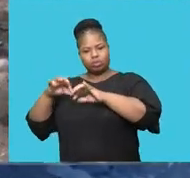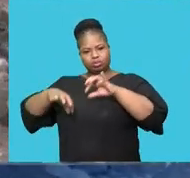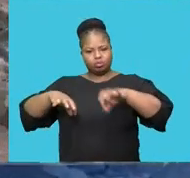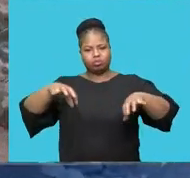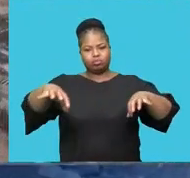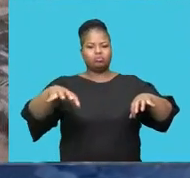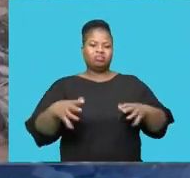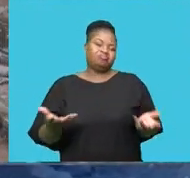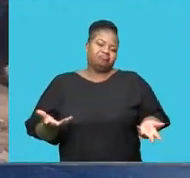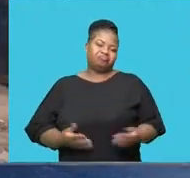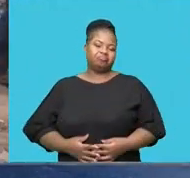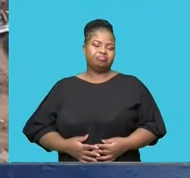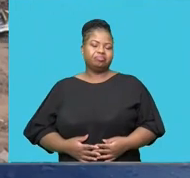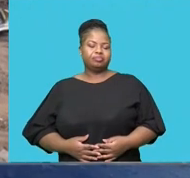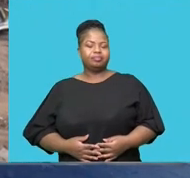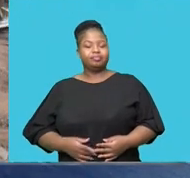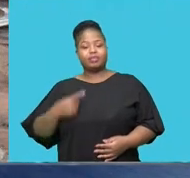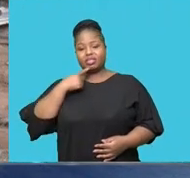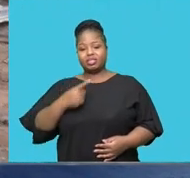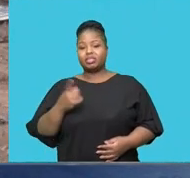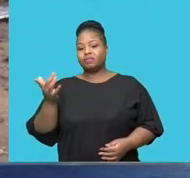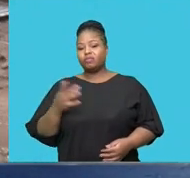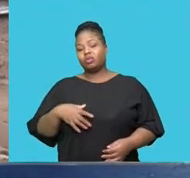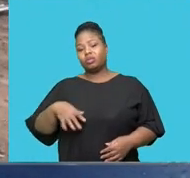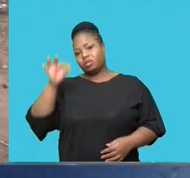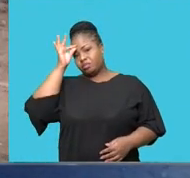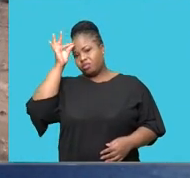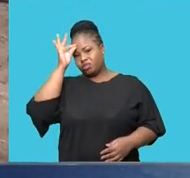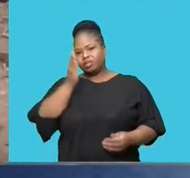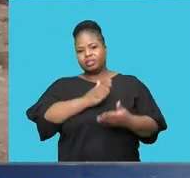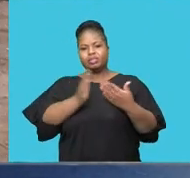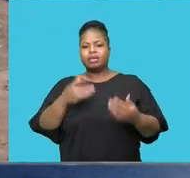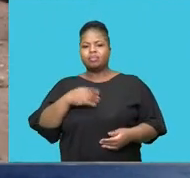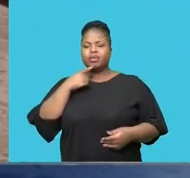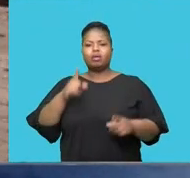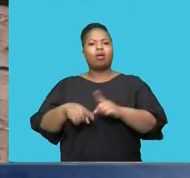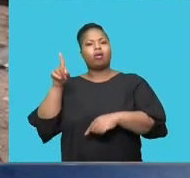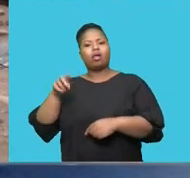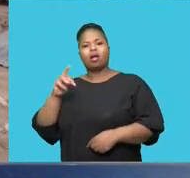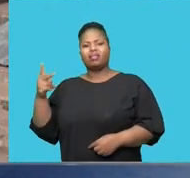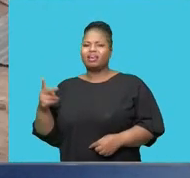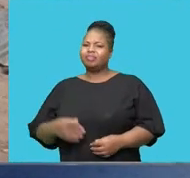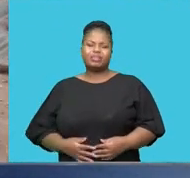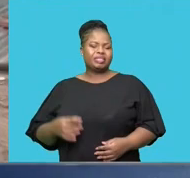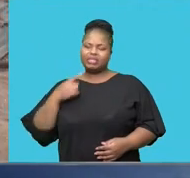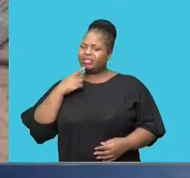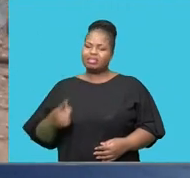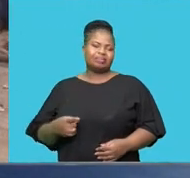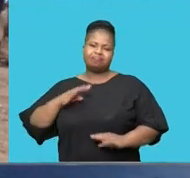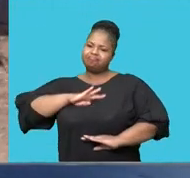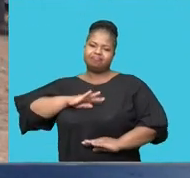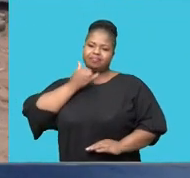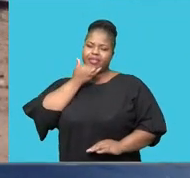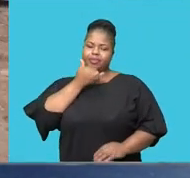or izindlu but isenzo samaphoyisa sokudiliza imkhukhu esusa abanye abahlale bese bebeke kwenye indawo asibe namisile